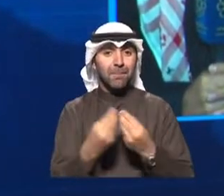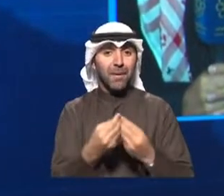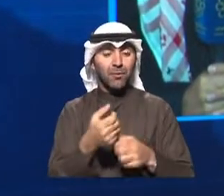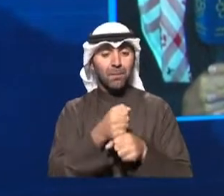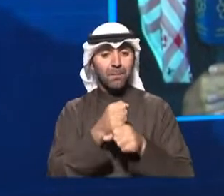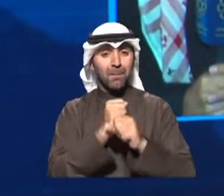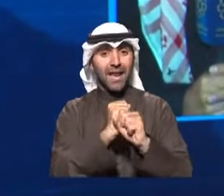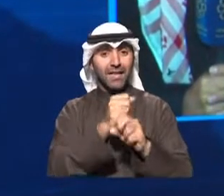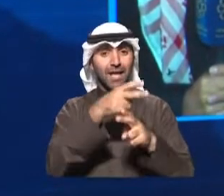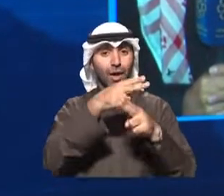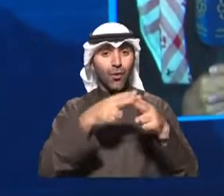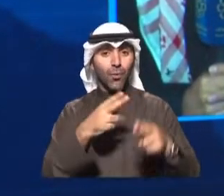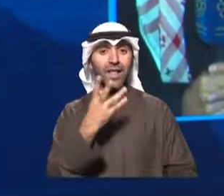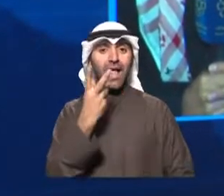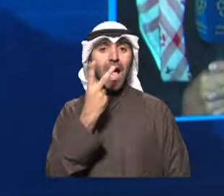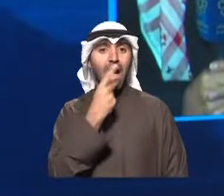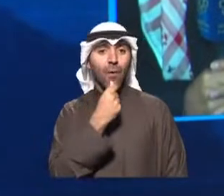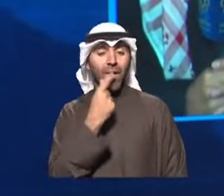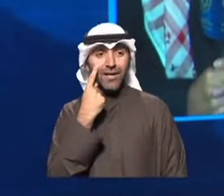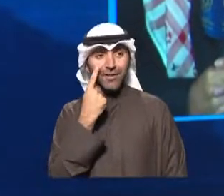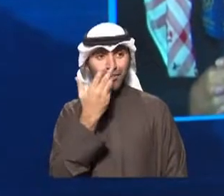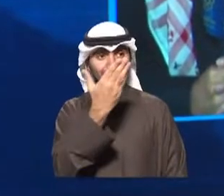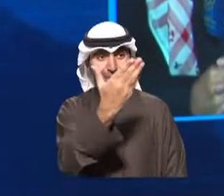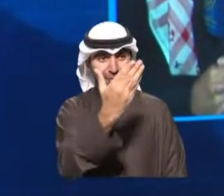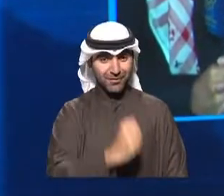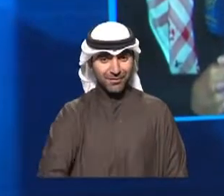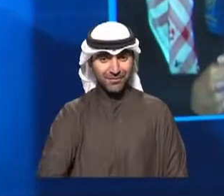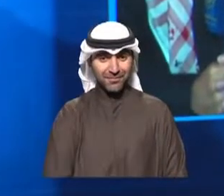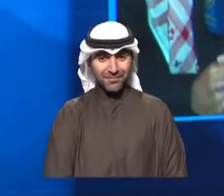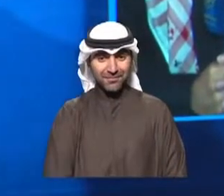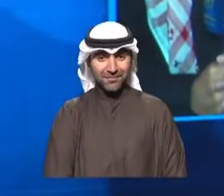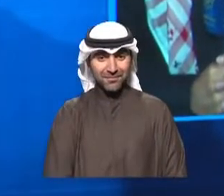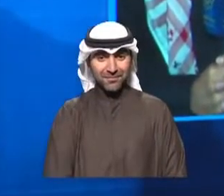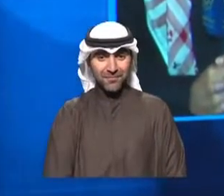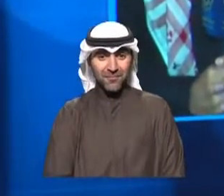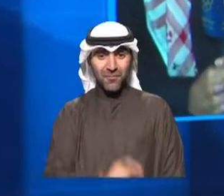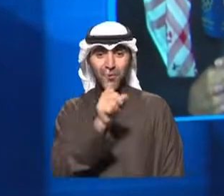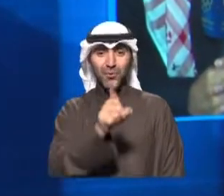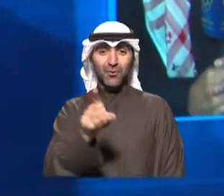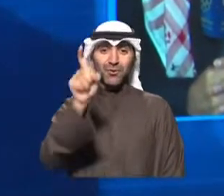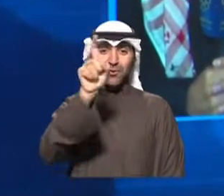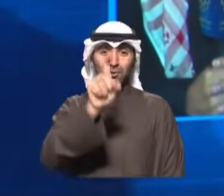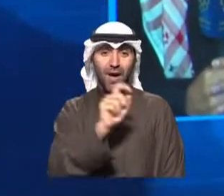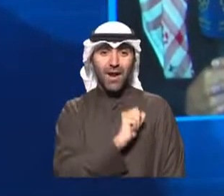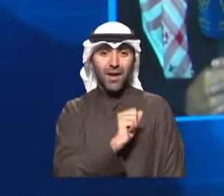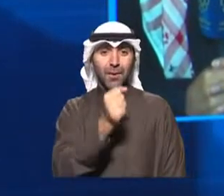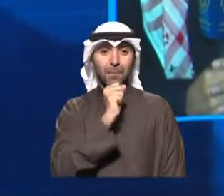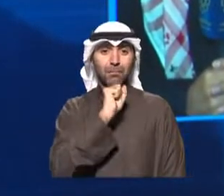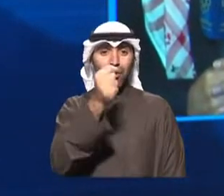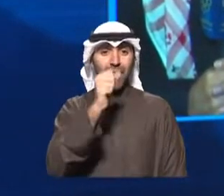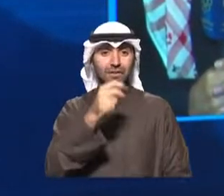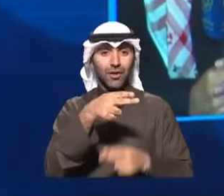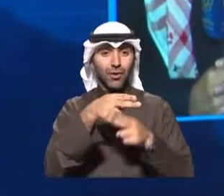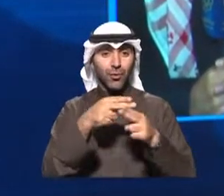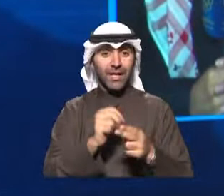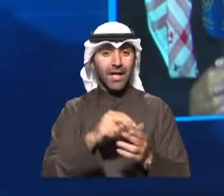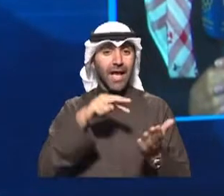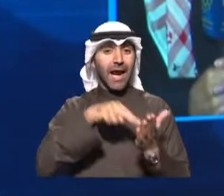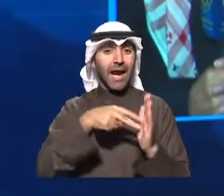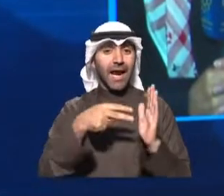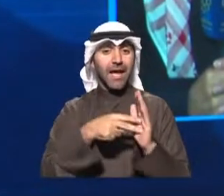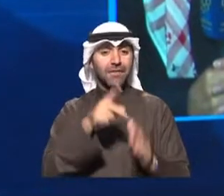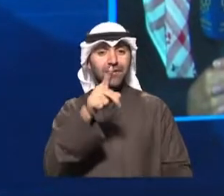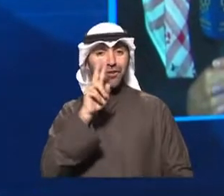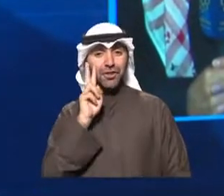الكويت لمتابعة تنفيذ قرارات مجلس الوزراء. فهد، كيف تسير عملية متابعة تطبيق